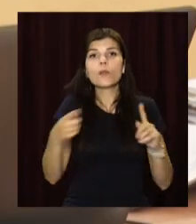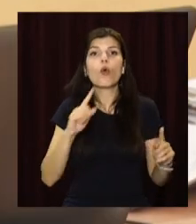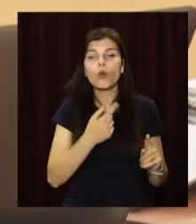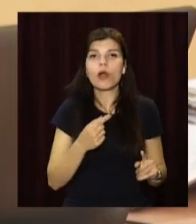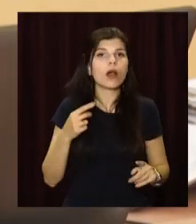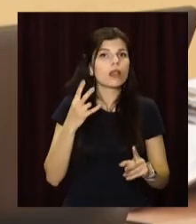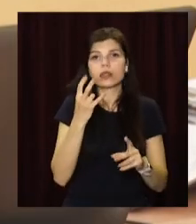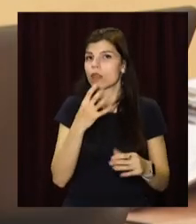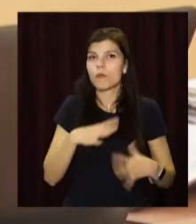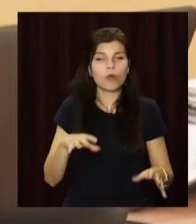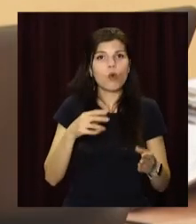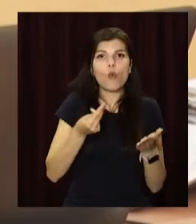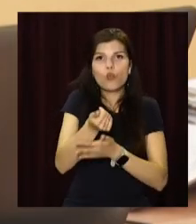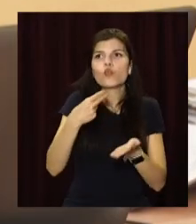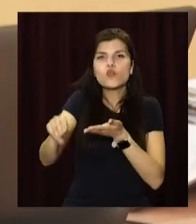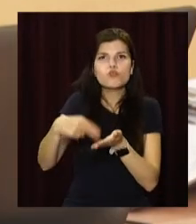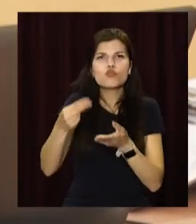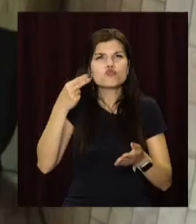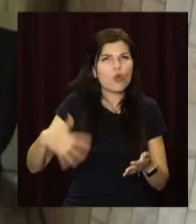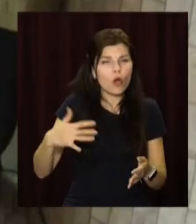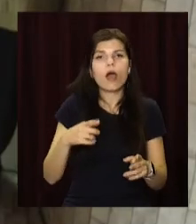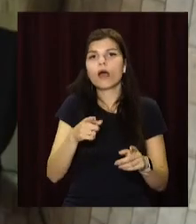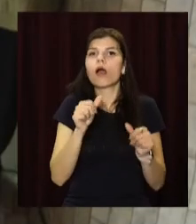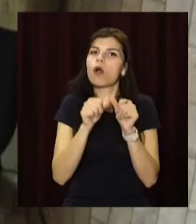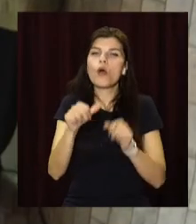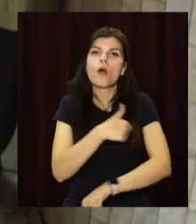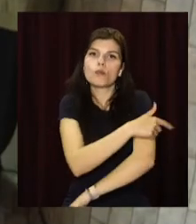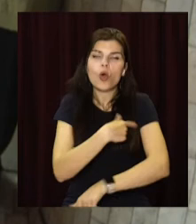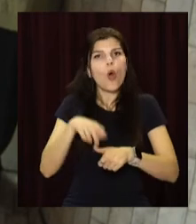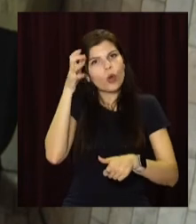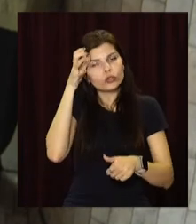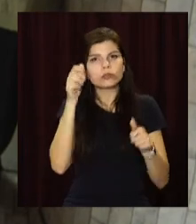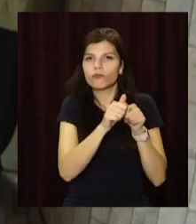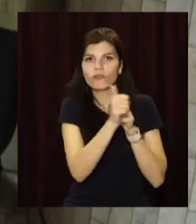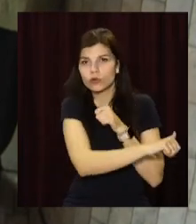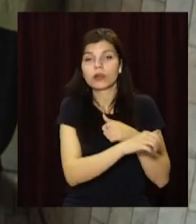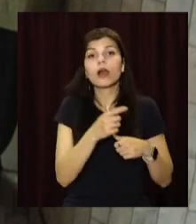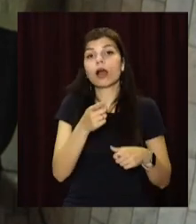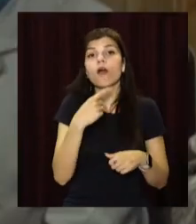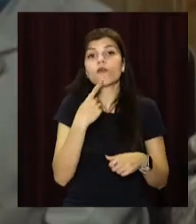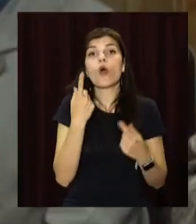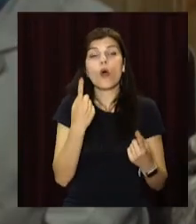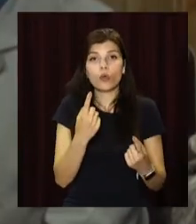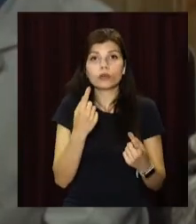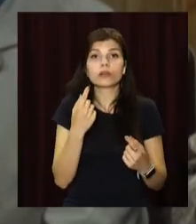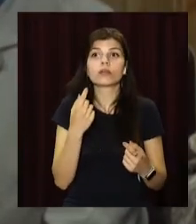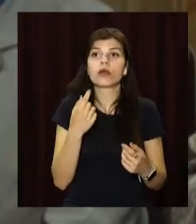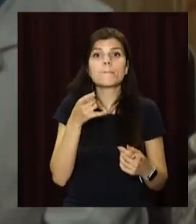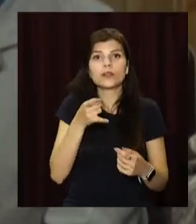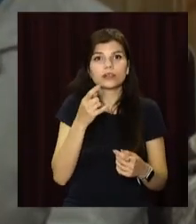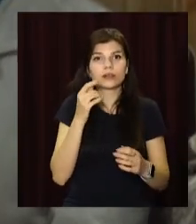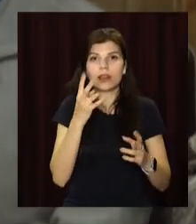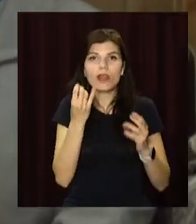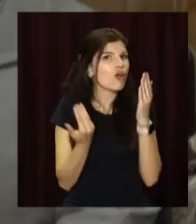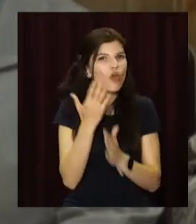не робили великих покупок, виключення оплата медичних чи освітніх послуг, володіють однією неновою автівкою